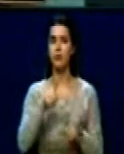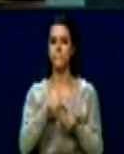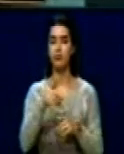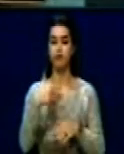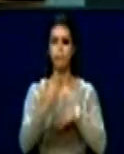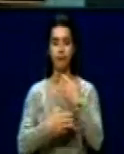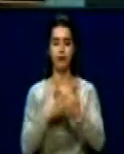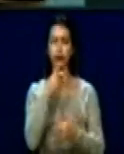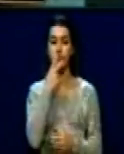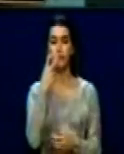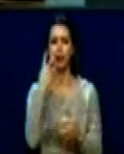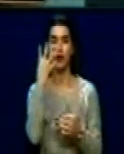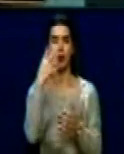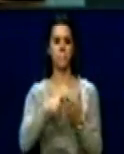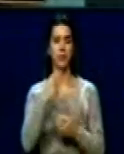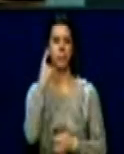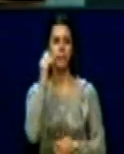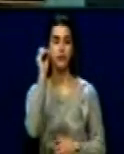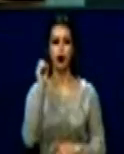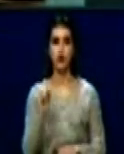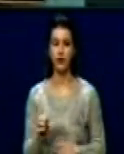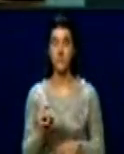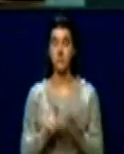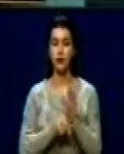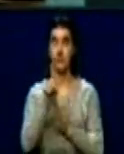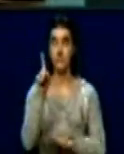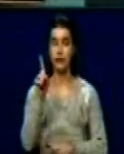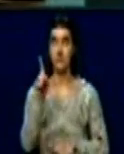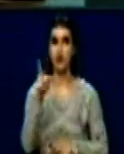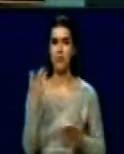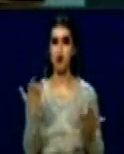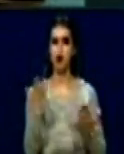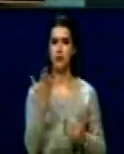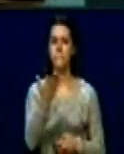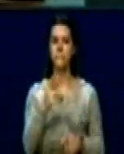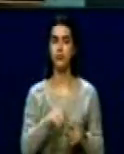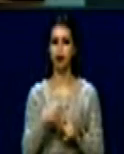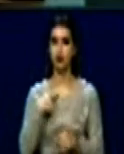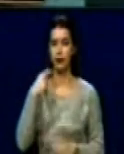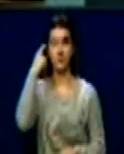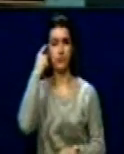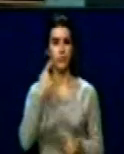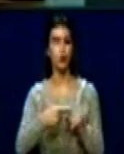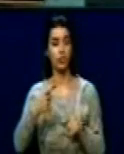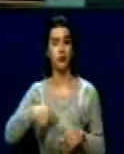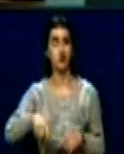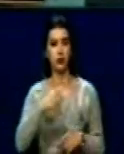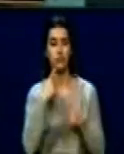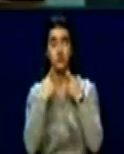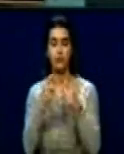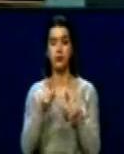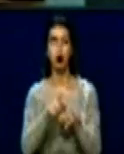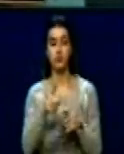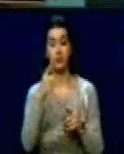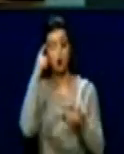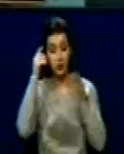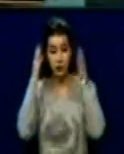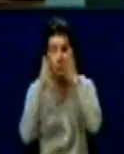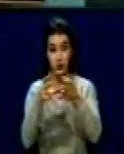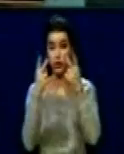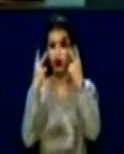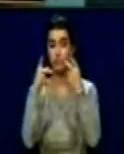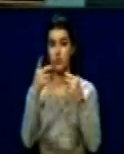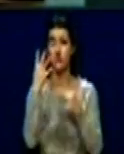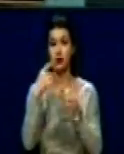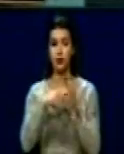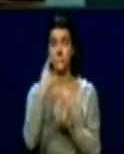jetë 4.1%. Pra kjo është projekcioni i qeverisë. Po natyrisht që ne e dimë dhe ju kisha ftuar edhe një herë se mos e marrim këtë shifër shumë seriozisht sepse e kemi parë